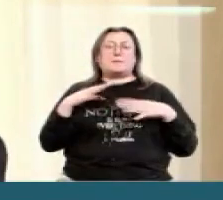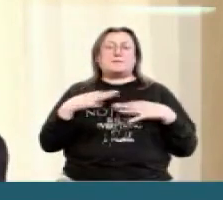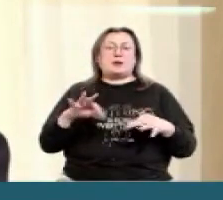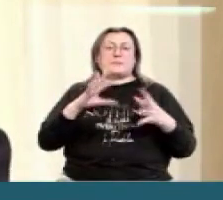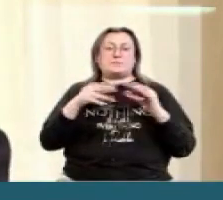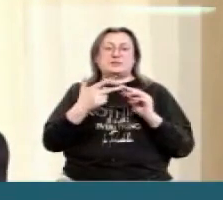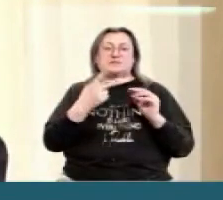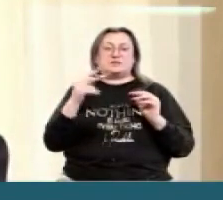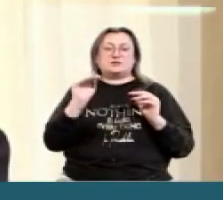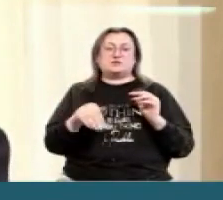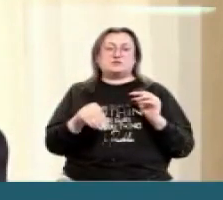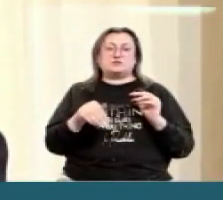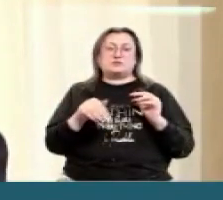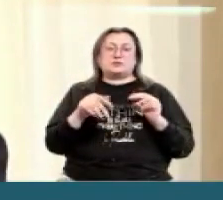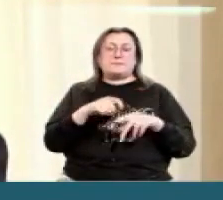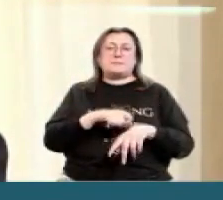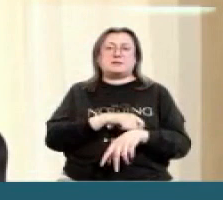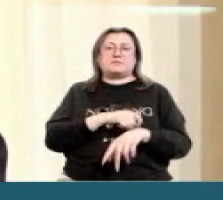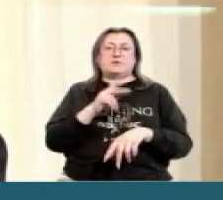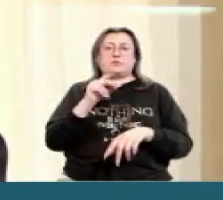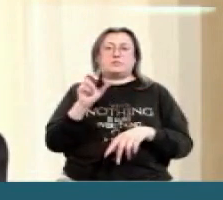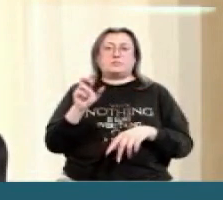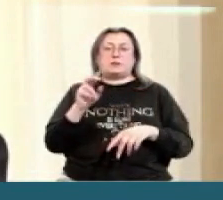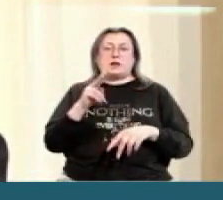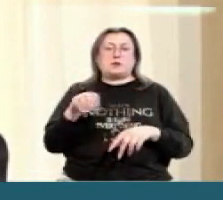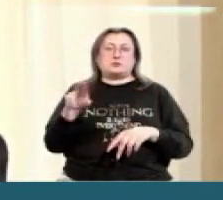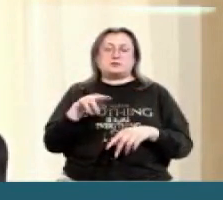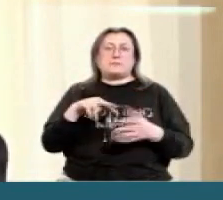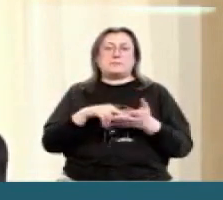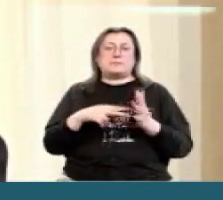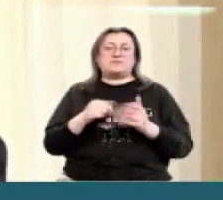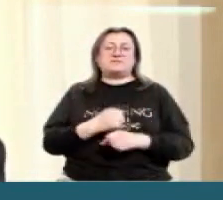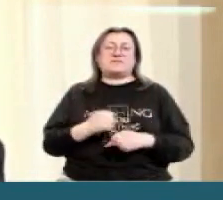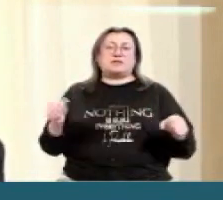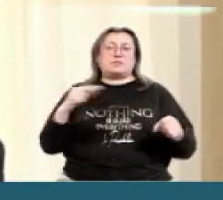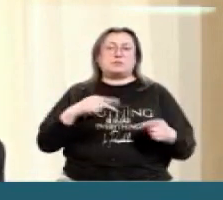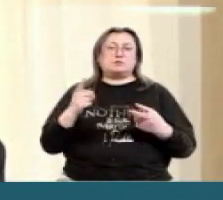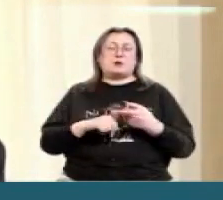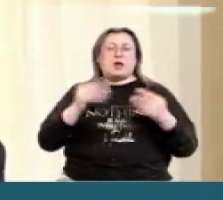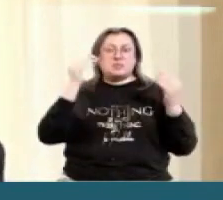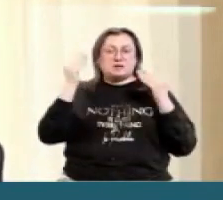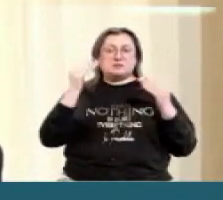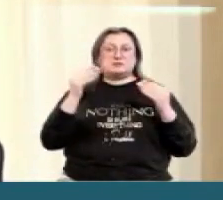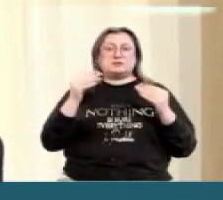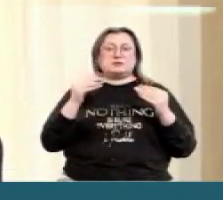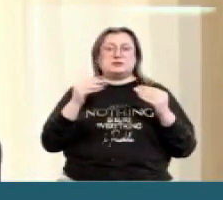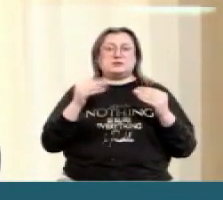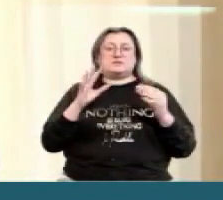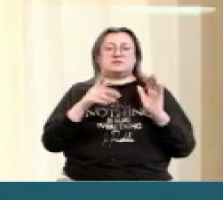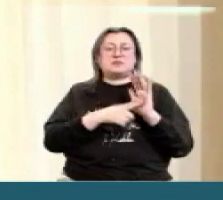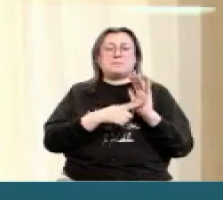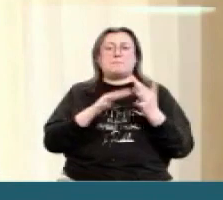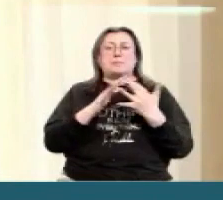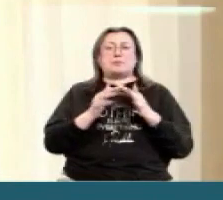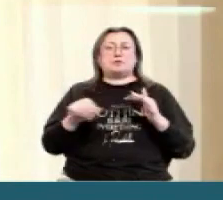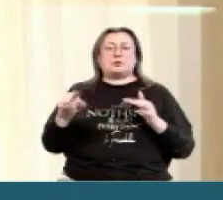объемом 32 тысячи метров кубических льда. Запланирование проведения взрывных работ с учетом анализа паводка ситуации в 7